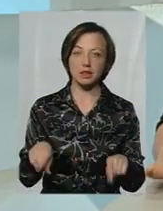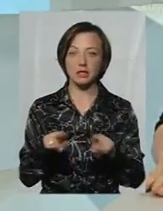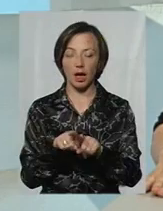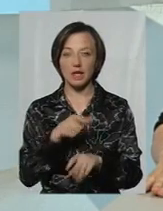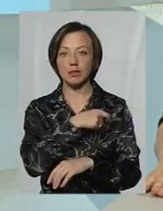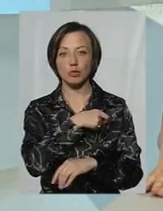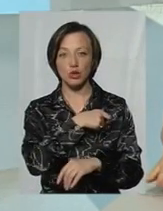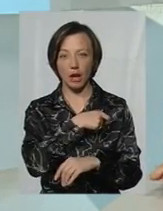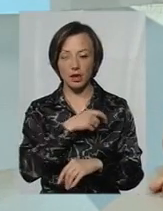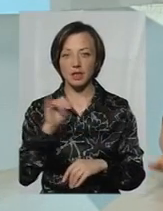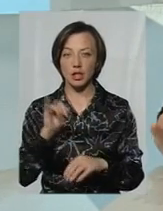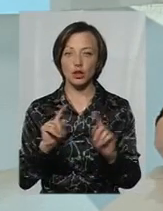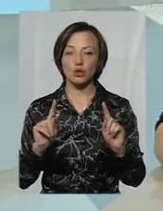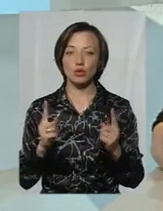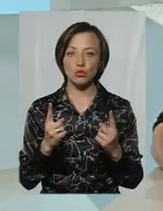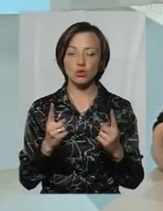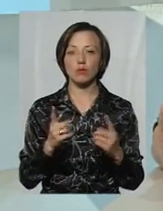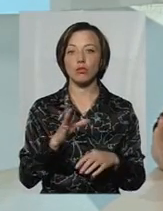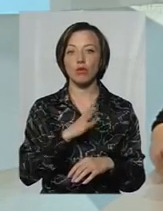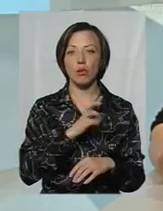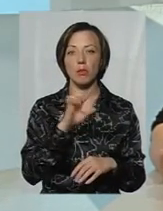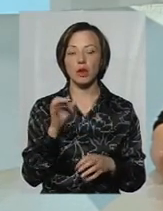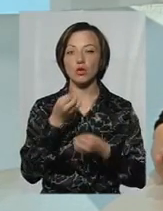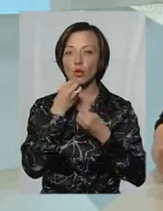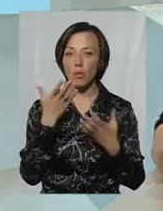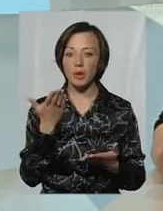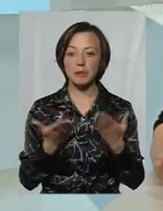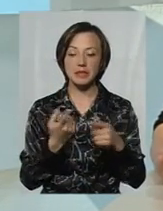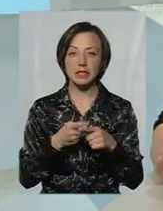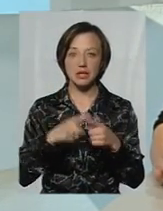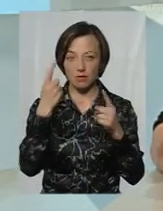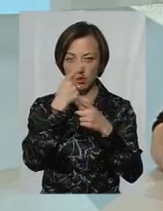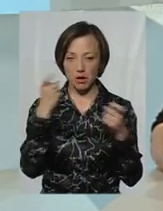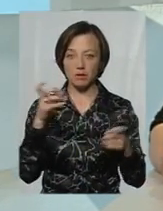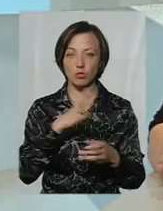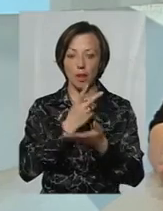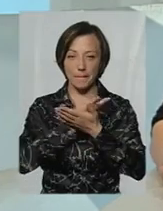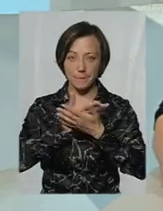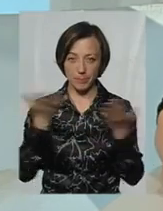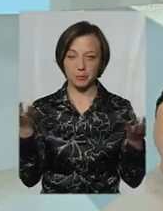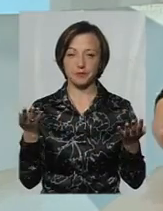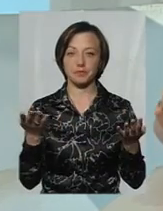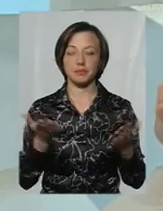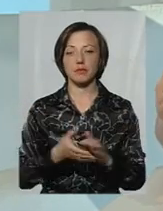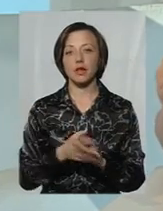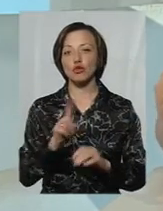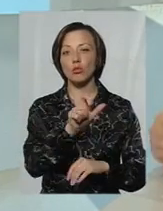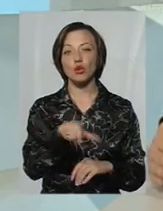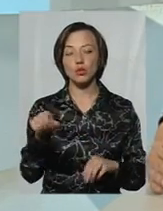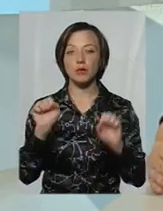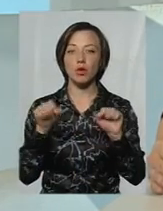і депутатів. І дуже би було добре, якби ця інформація була опублічена, аби люди